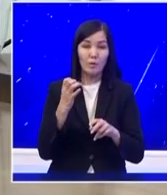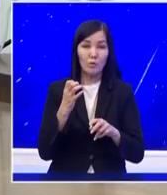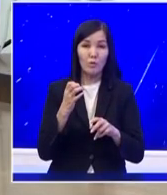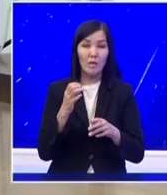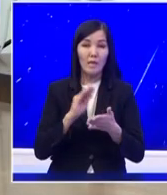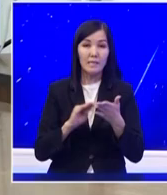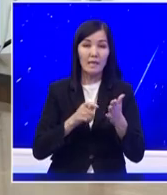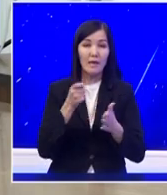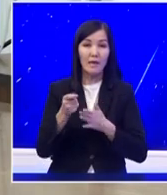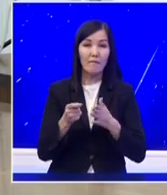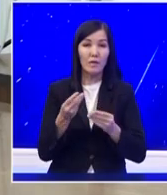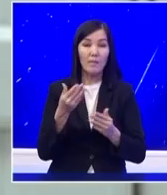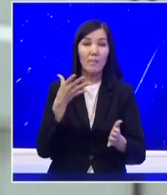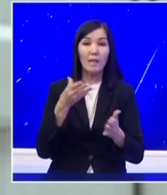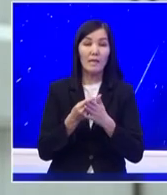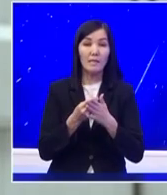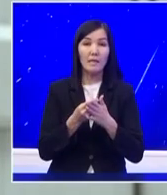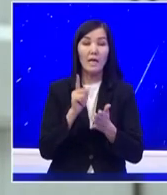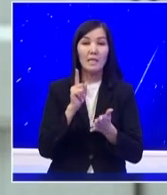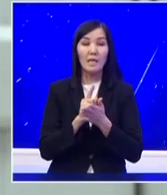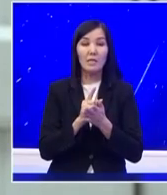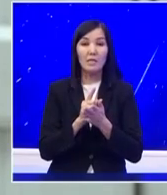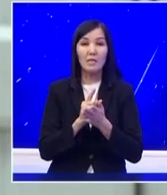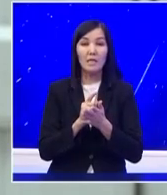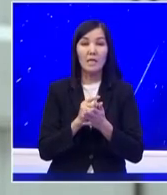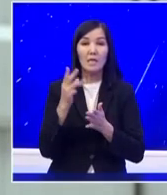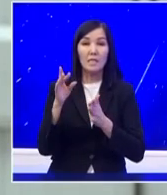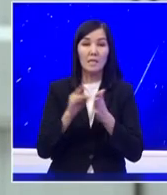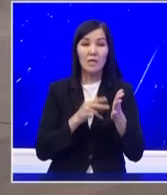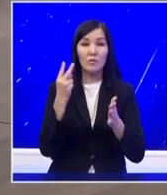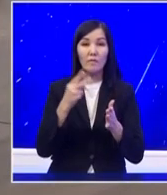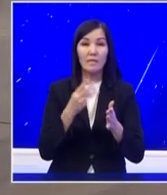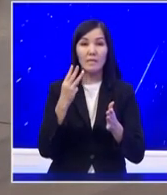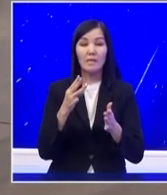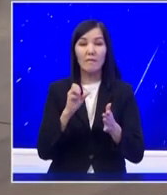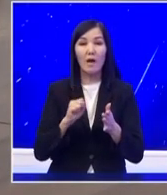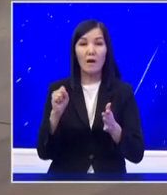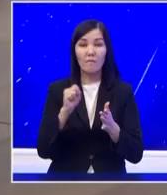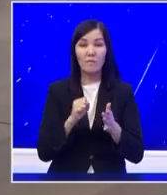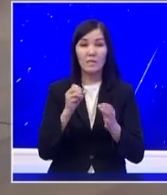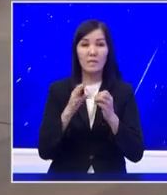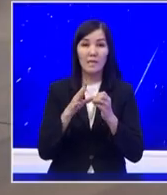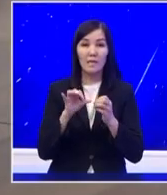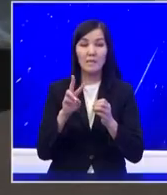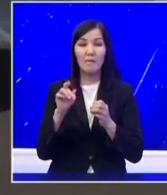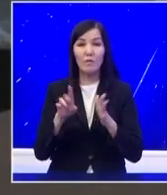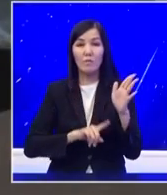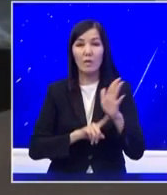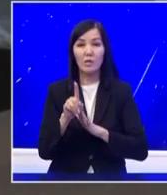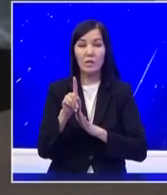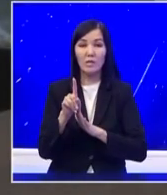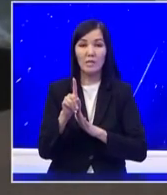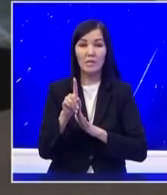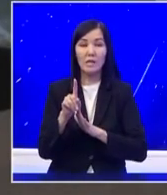абитуриенты поступают на платное отделение. Они должны произвести оплату не позднее 23 августа за один семестр. А вот с 13 июля начнется приемная кампания